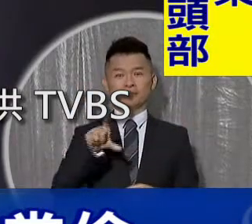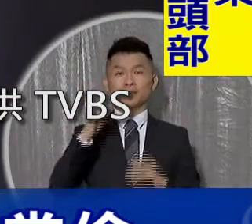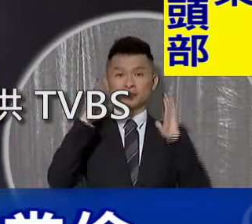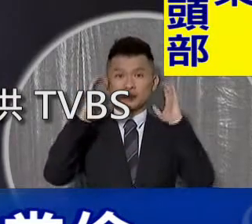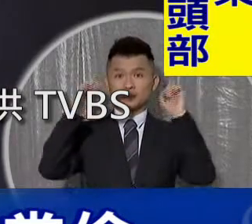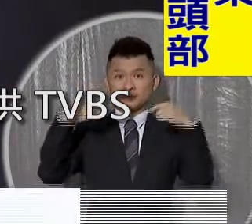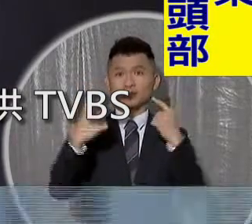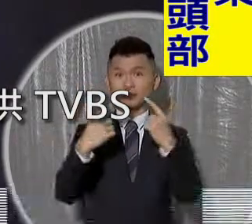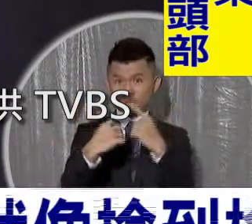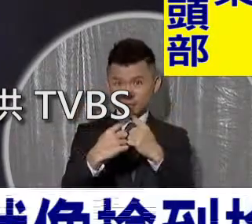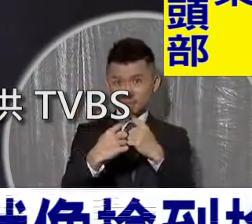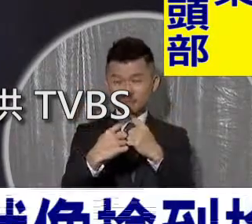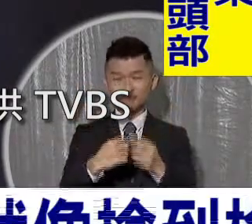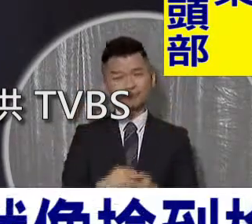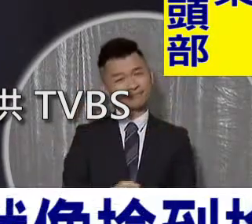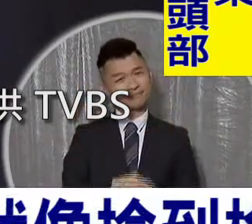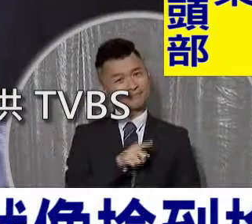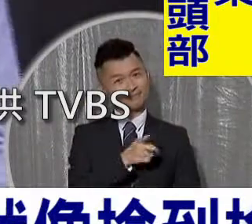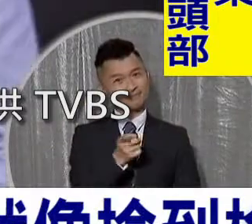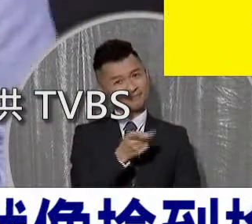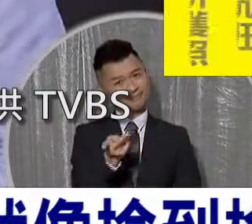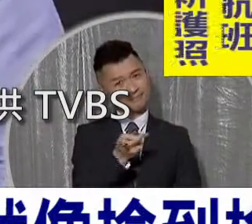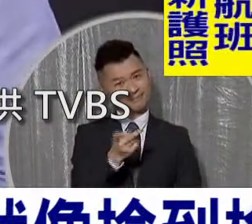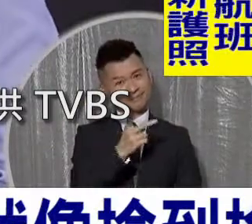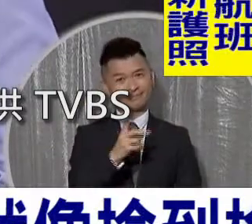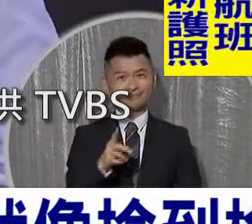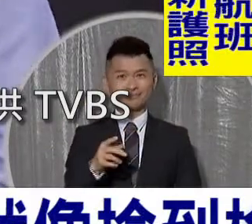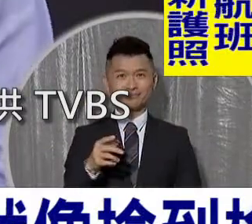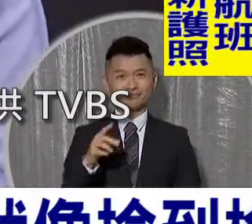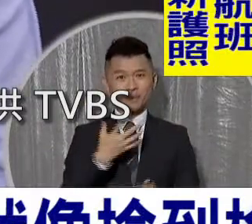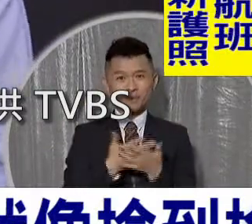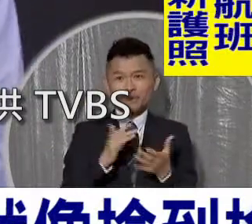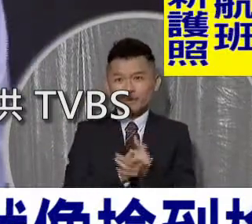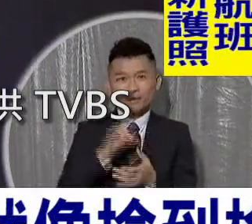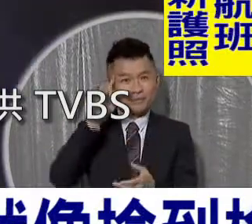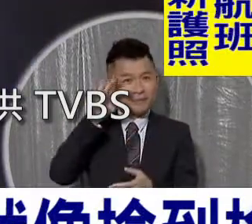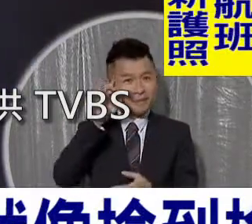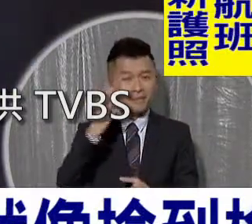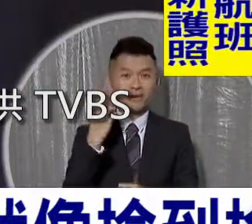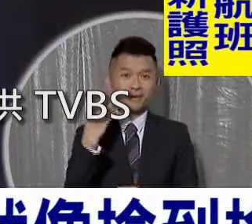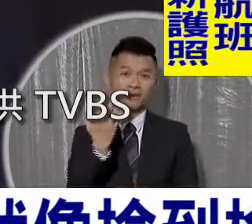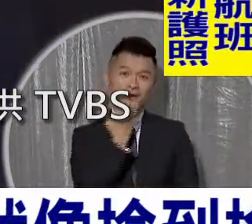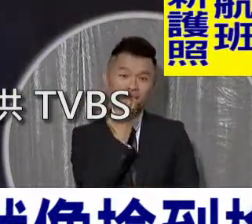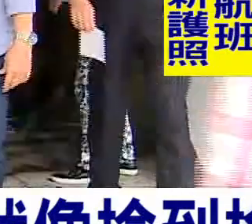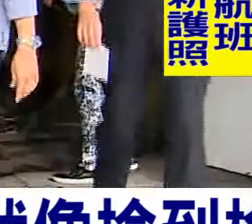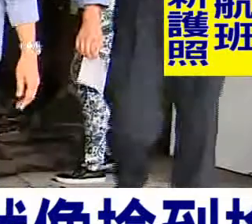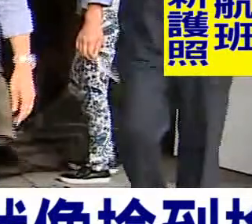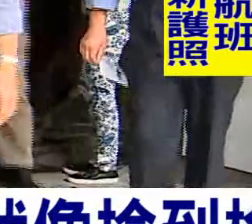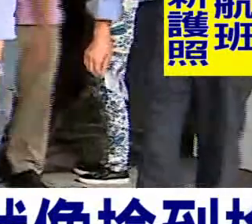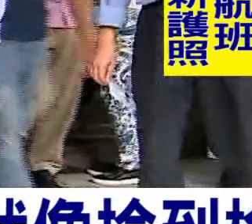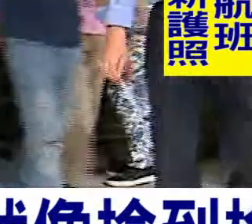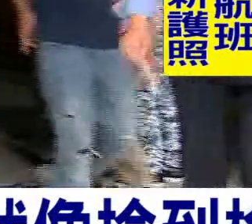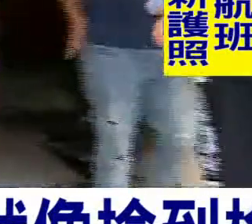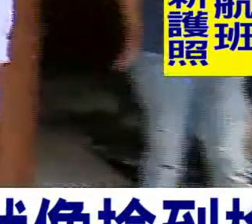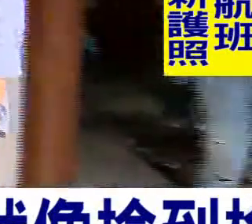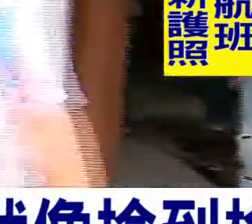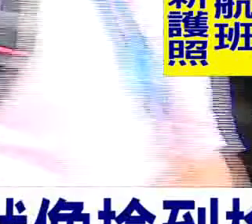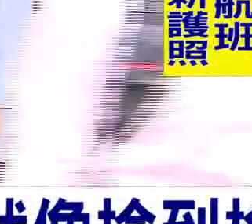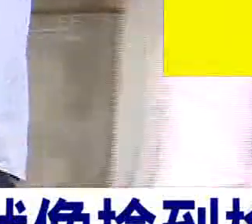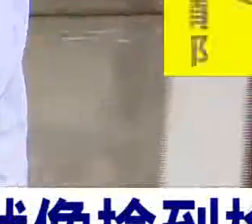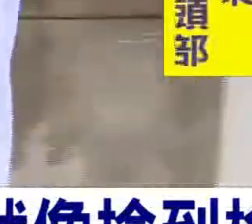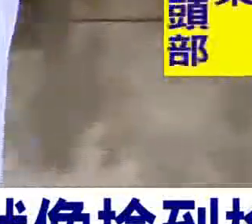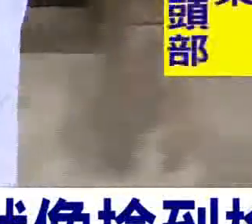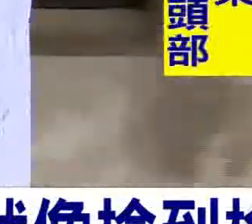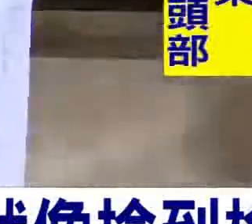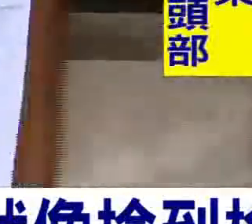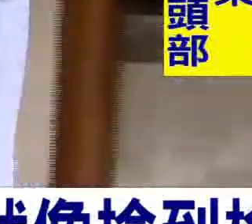台铭，糗韩国瑜，朱立伦还拿出手板道具，强调自己才是郑长伦。火力全开的表现也让网友点